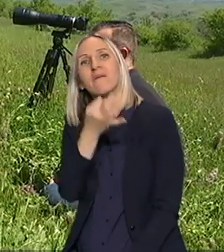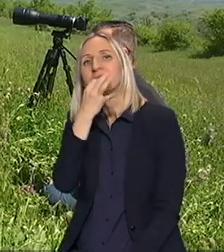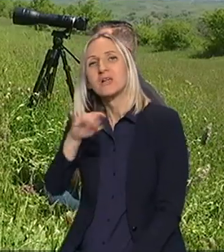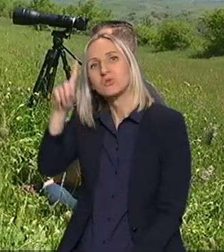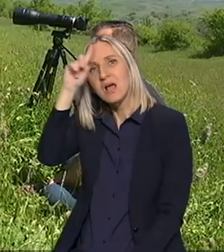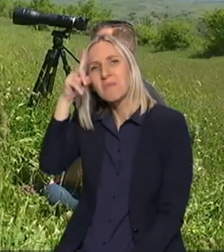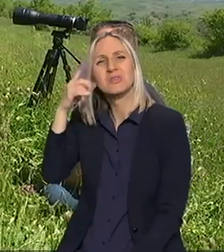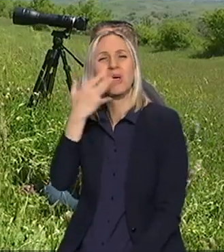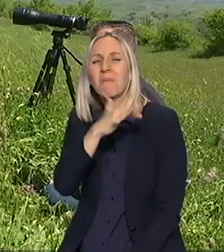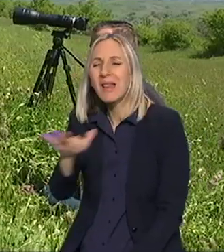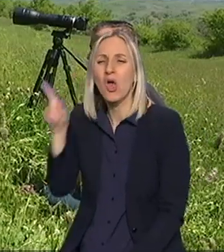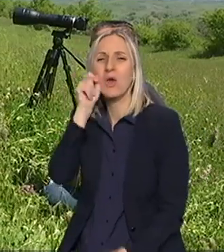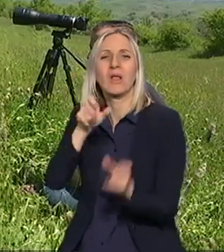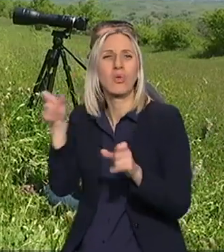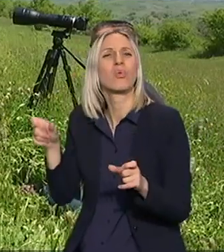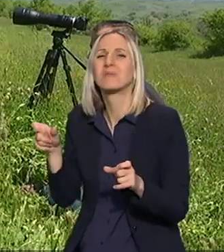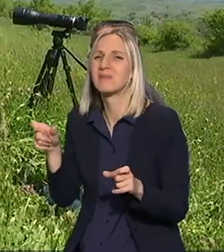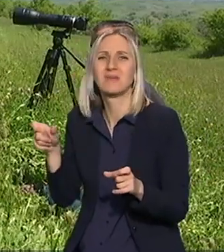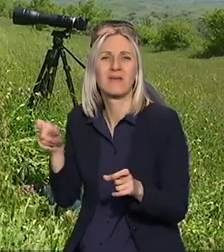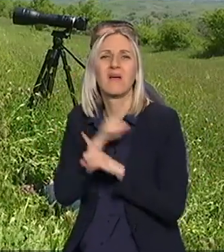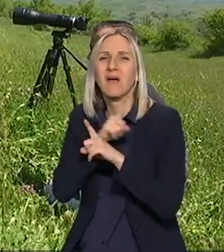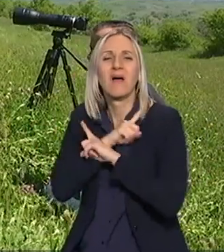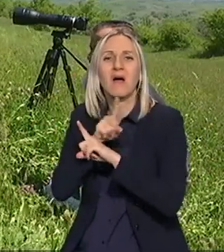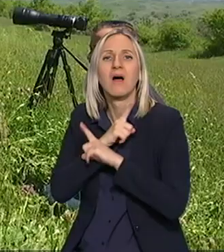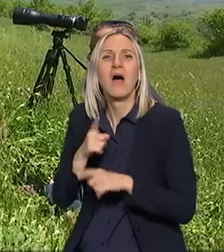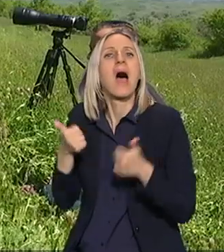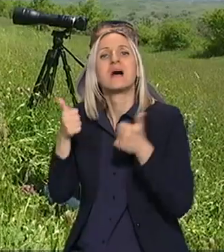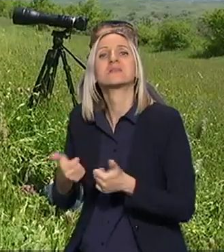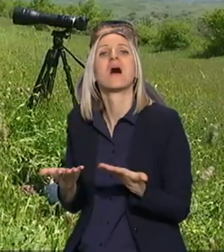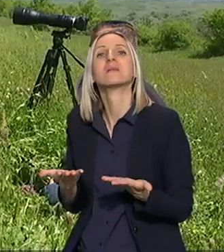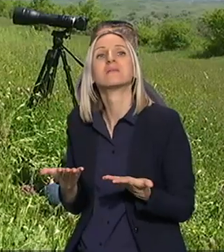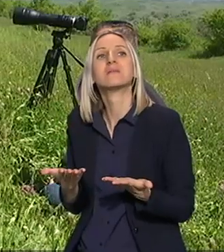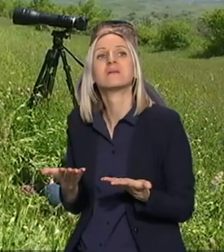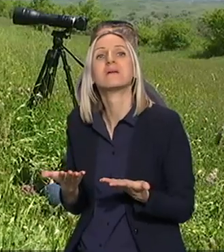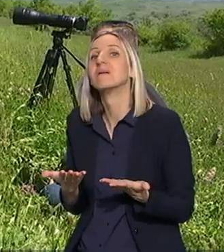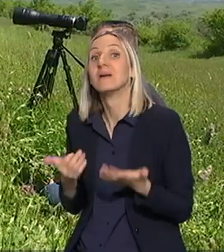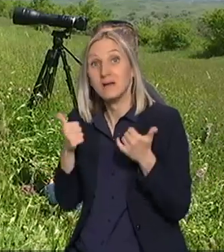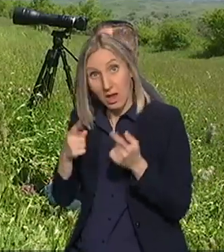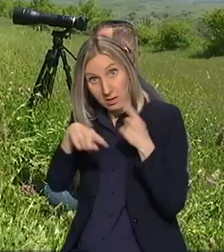Nemačka, milioni ljudi su ubijeni. Ko sad te gleda u Francuska da ide neki